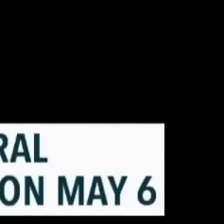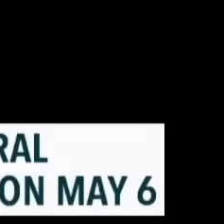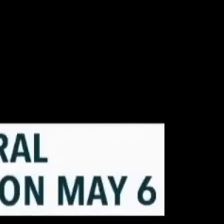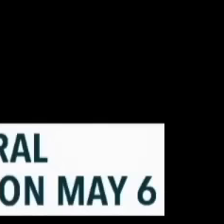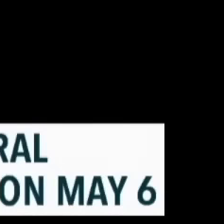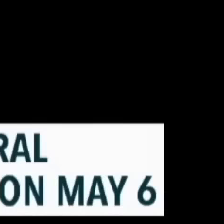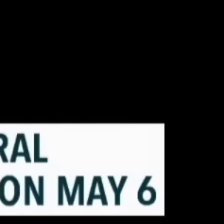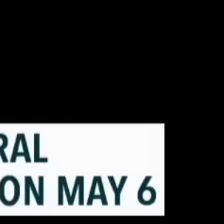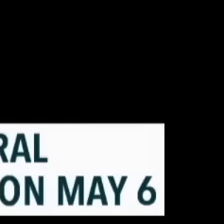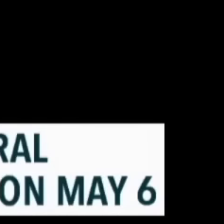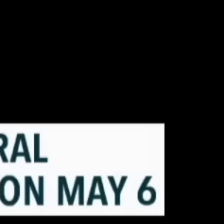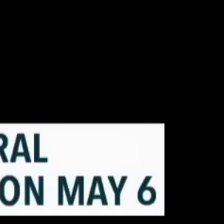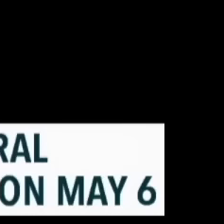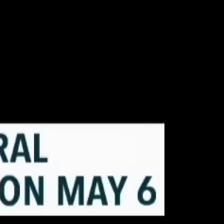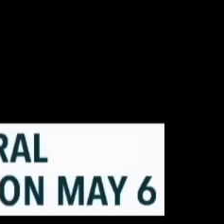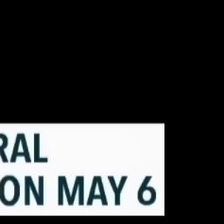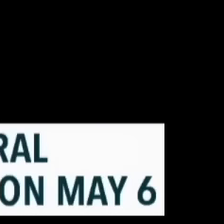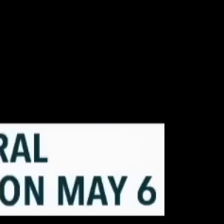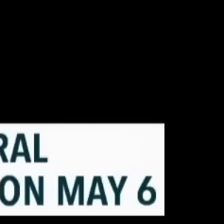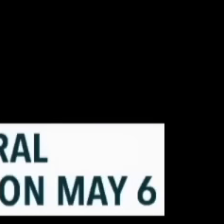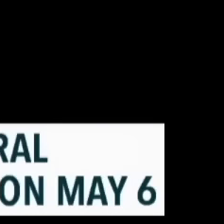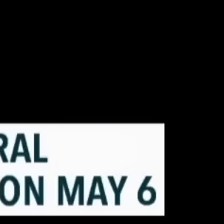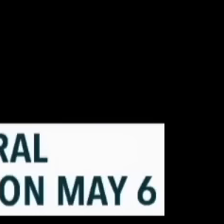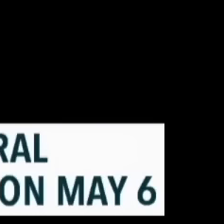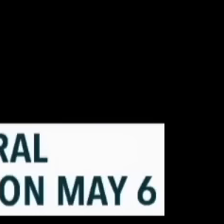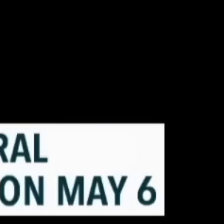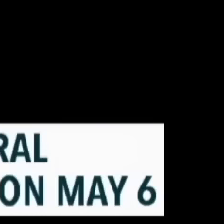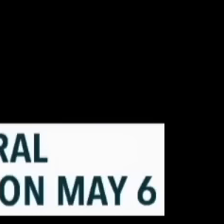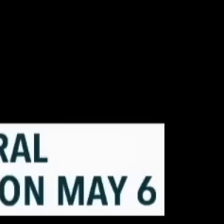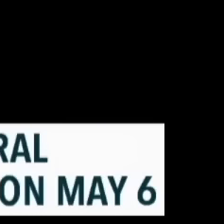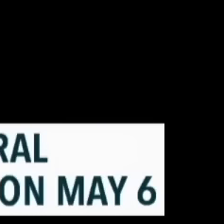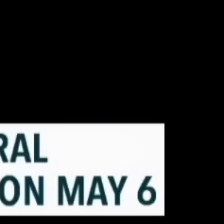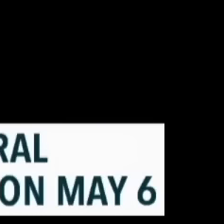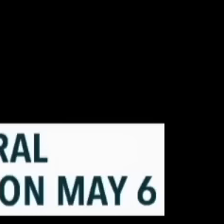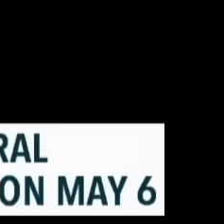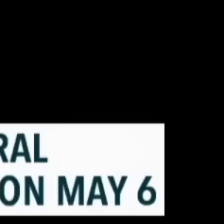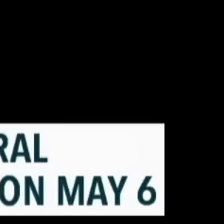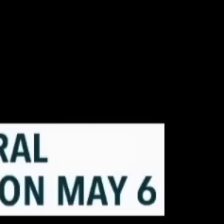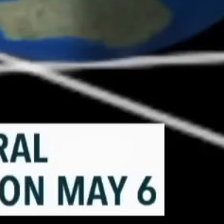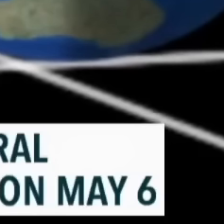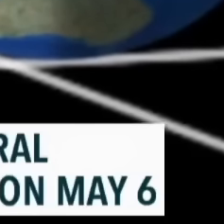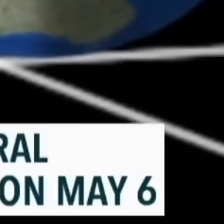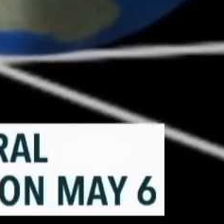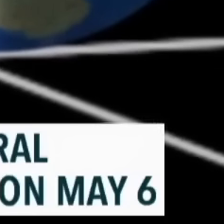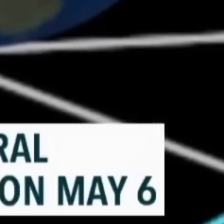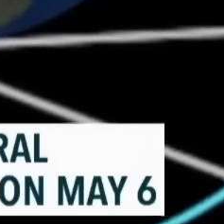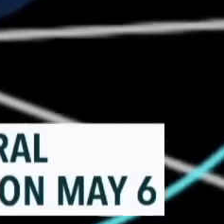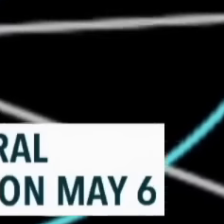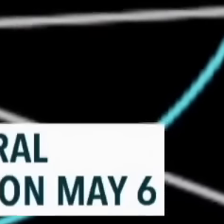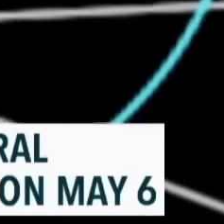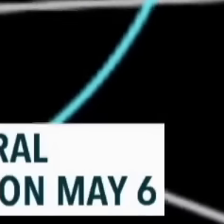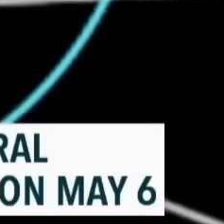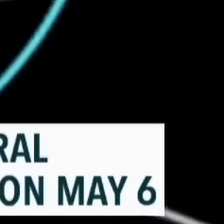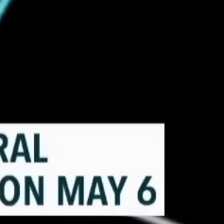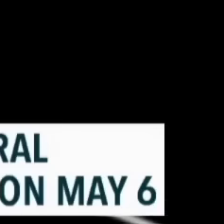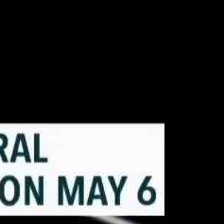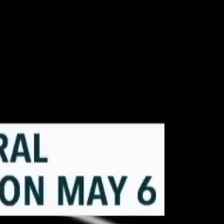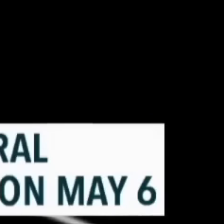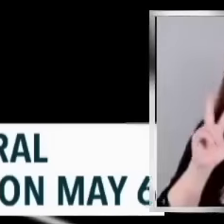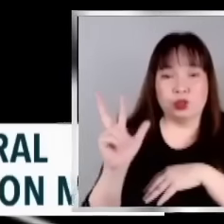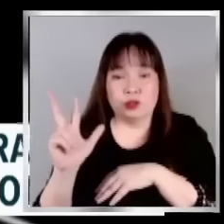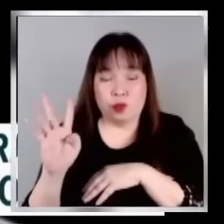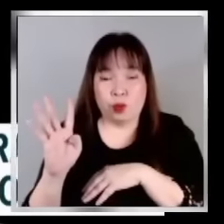ang ating buwan. Magsisimula yan mamaya 11:12 ng gabi at magtatapos ng 3:34 ng madaling araw bukas. Yan